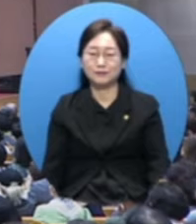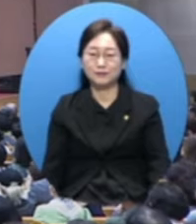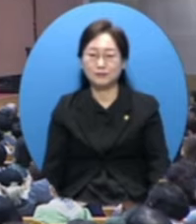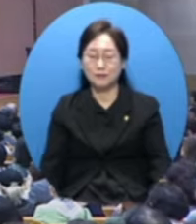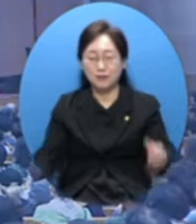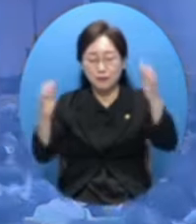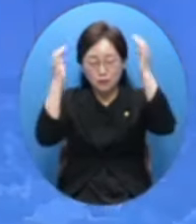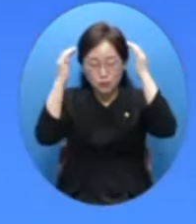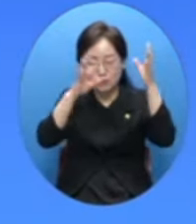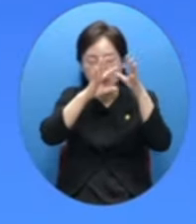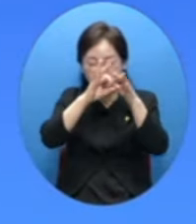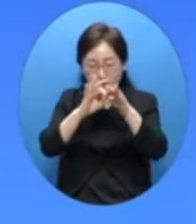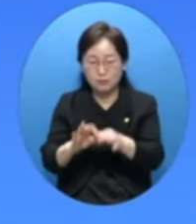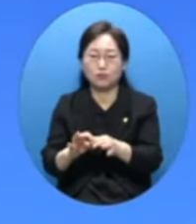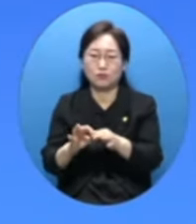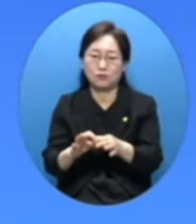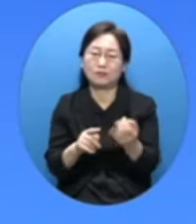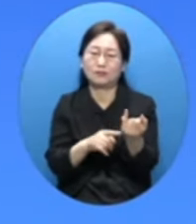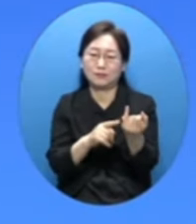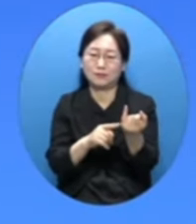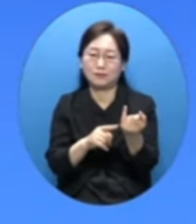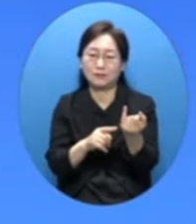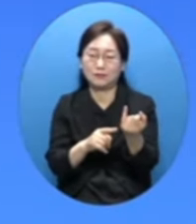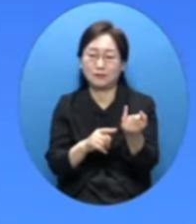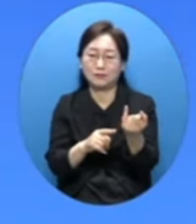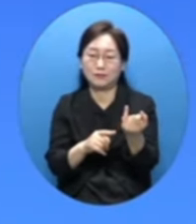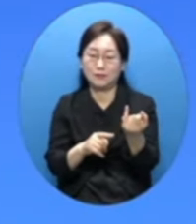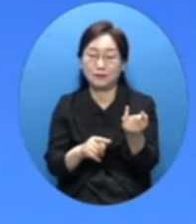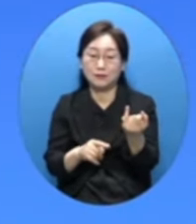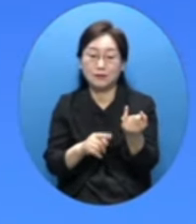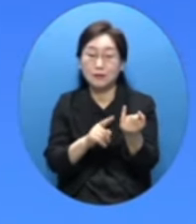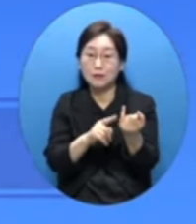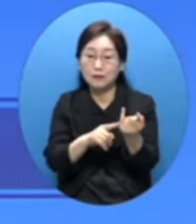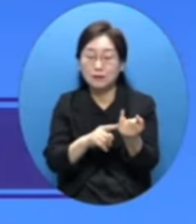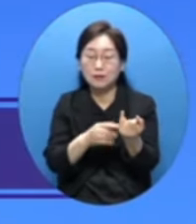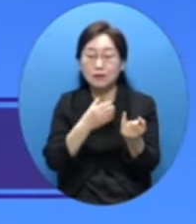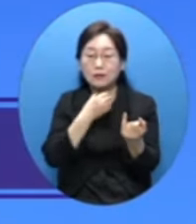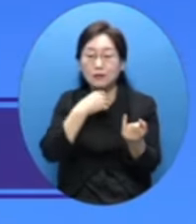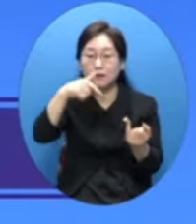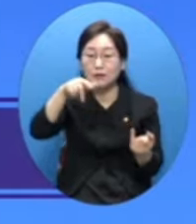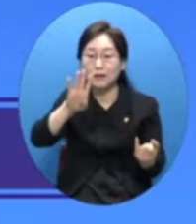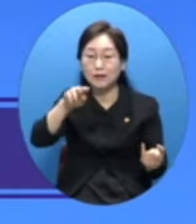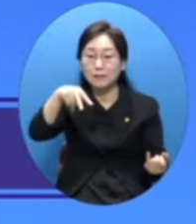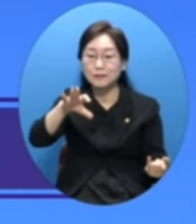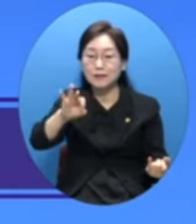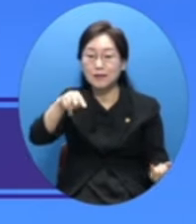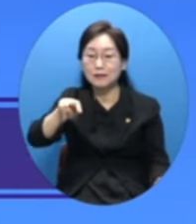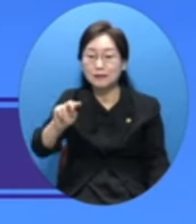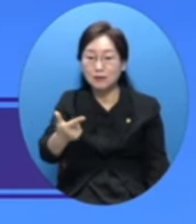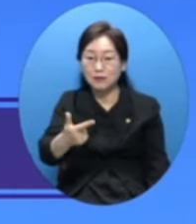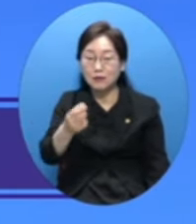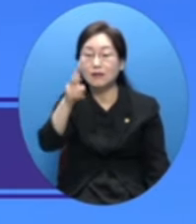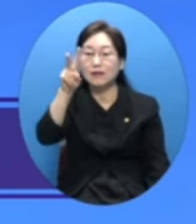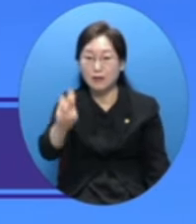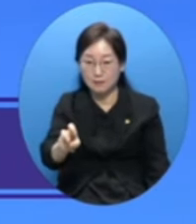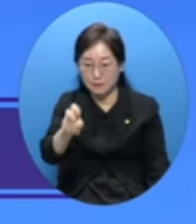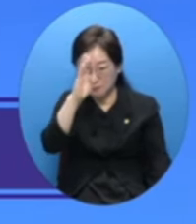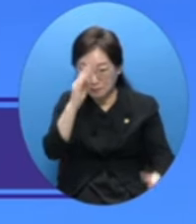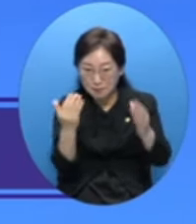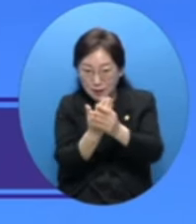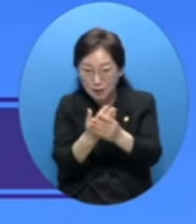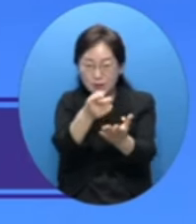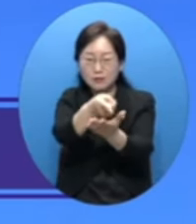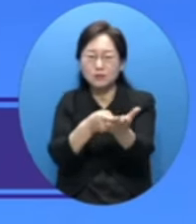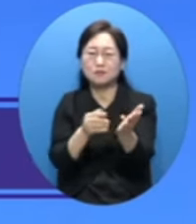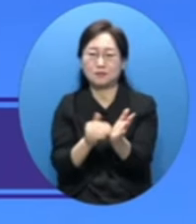고난이 끝인지가 않았습니다. 먼저 그녀에게 갑상선 암이 다가왔습니다. 그래서 암수를 받았는데